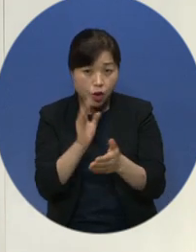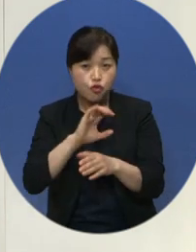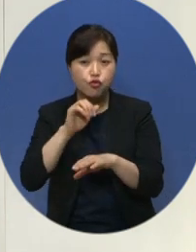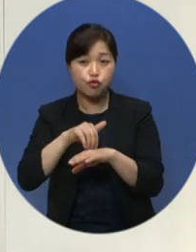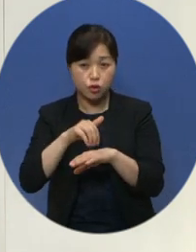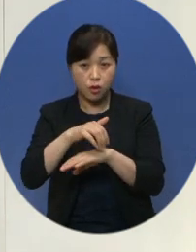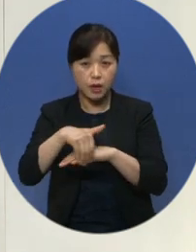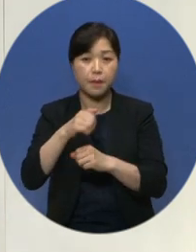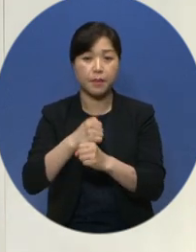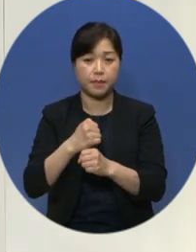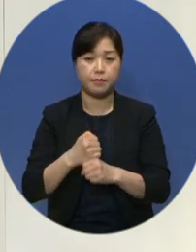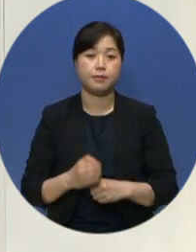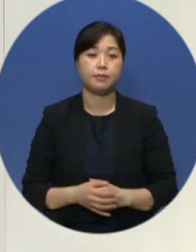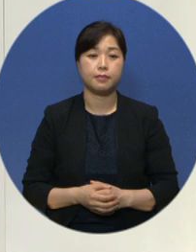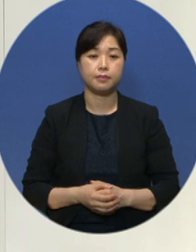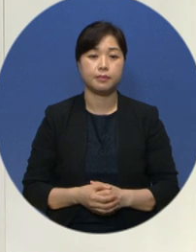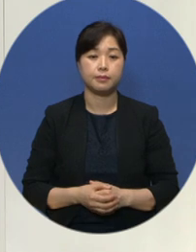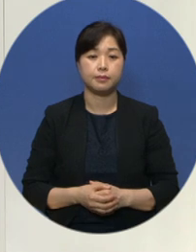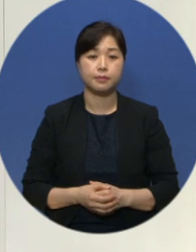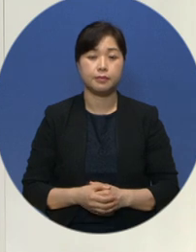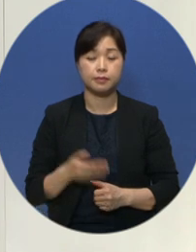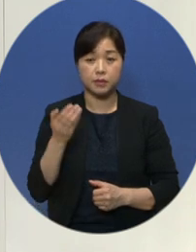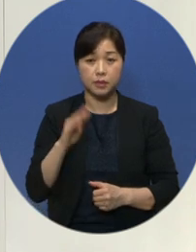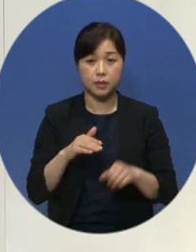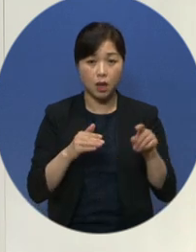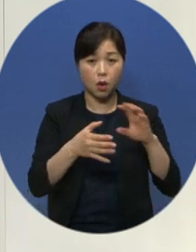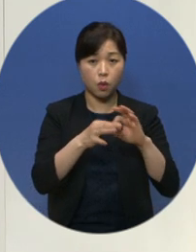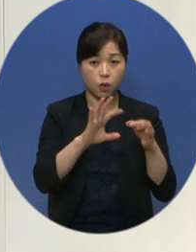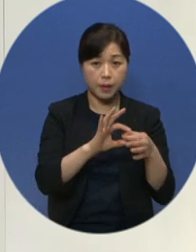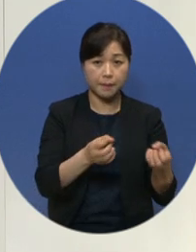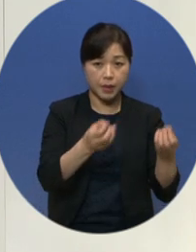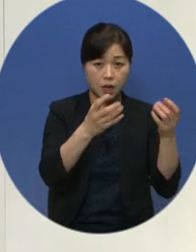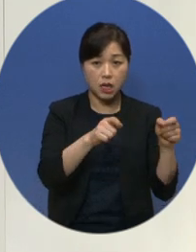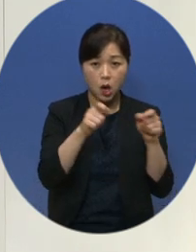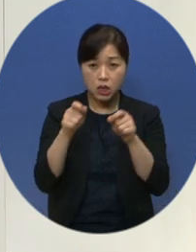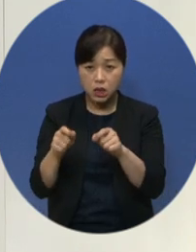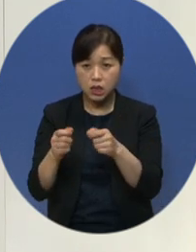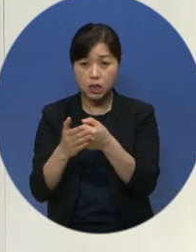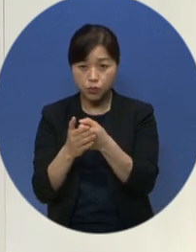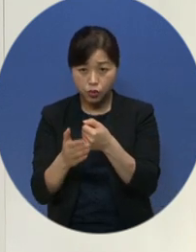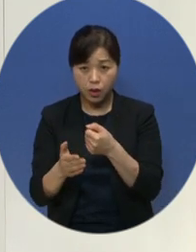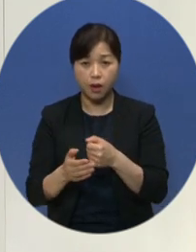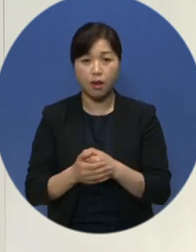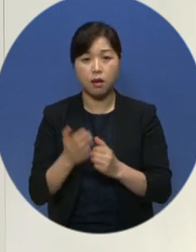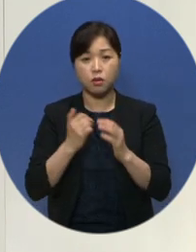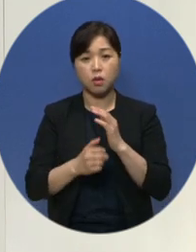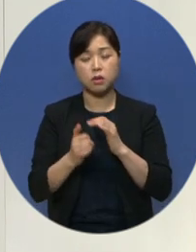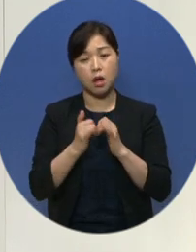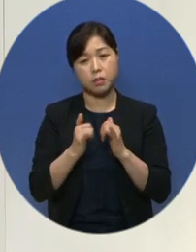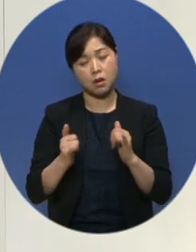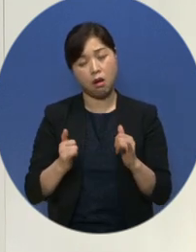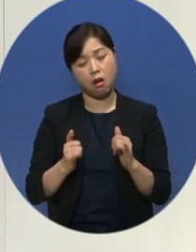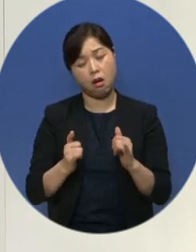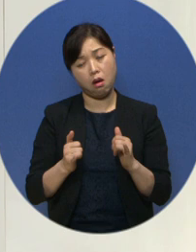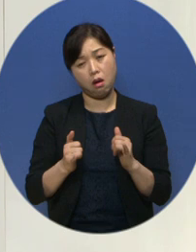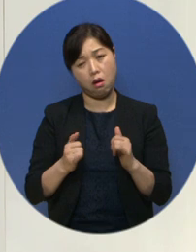됩니다 예 그런데 이제 그 연기가 되는 바람에 우리 그 선수들이 좀 허탈하고